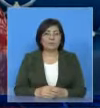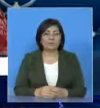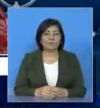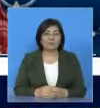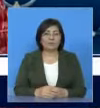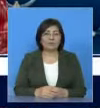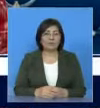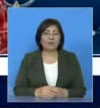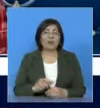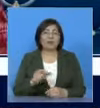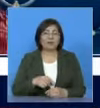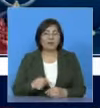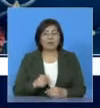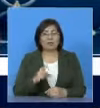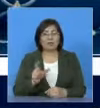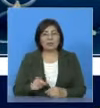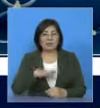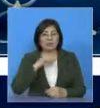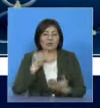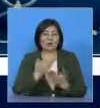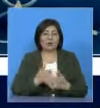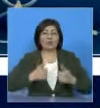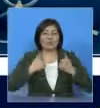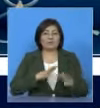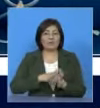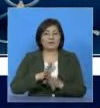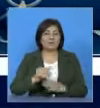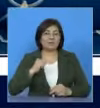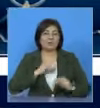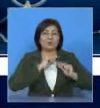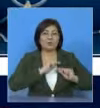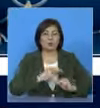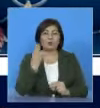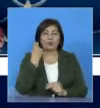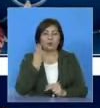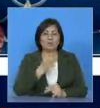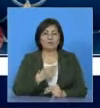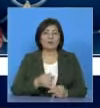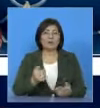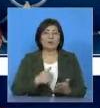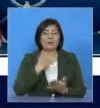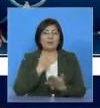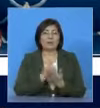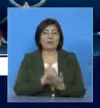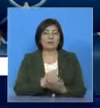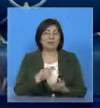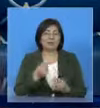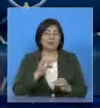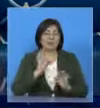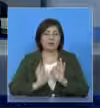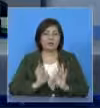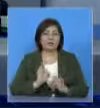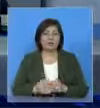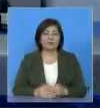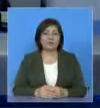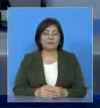клиентов достаточно наверное потому что мы стараемся выполнять свою работу качественно а самое главное цены доступны устанавливаем